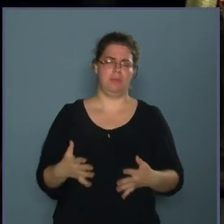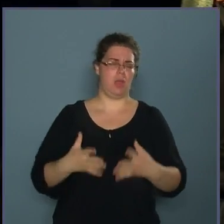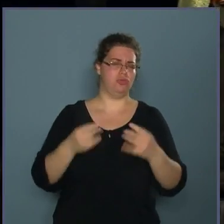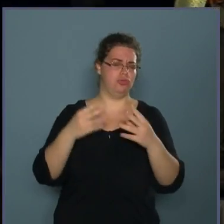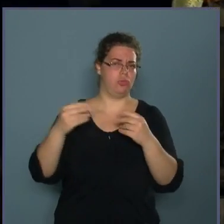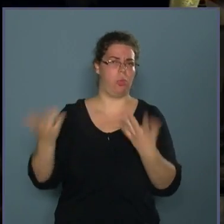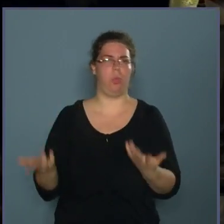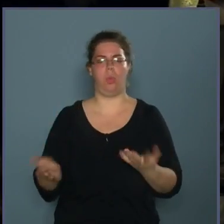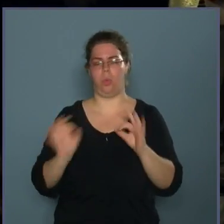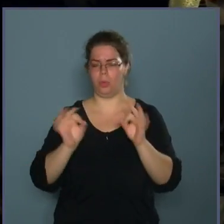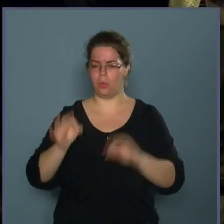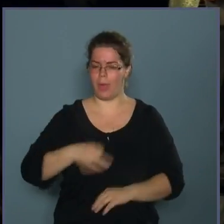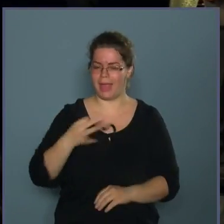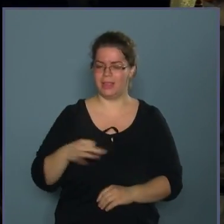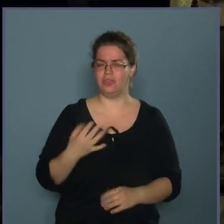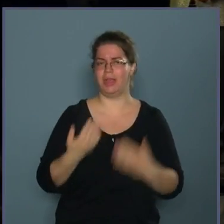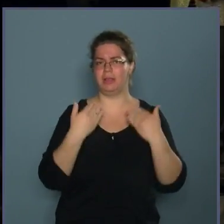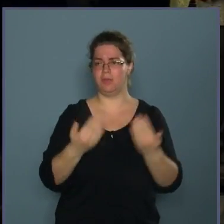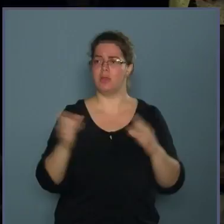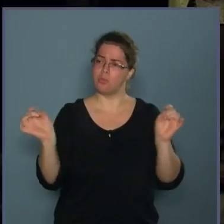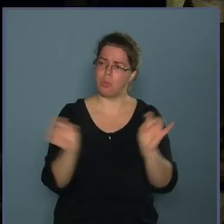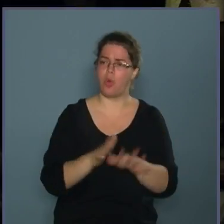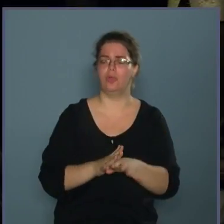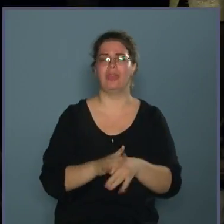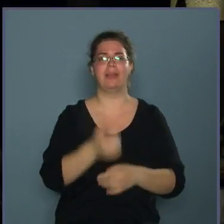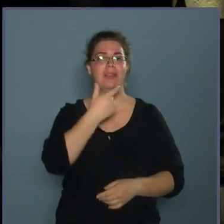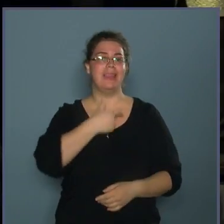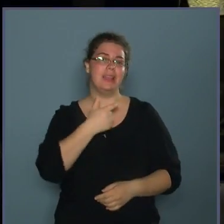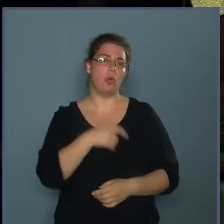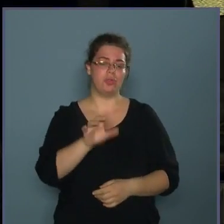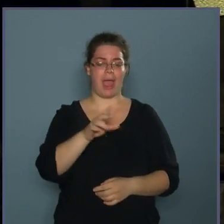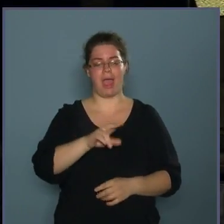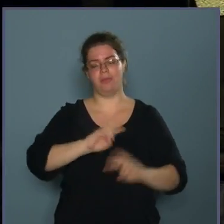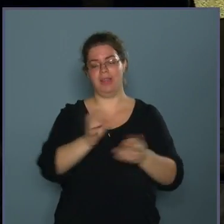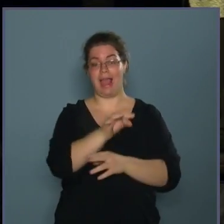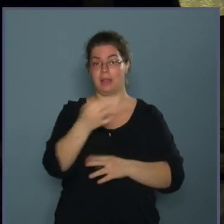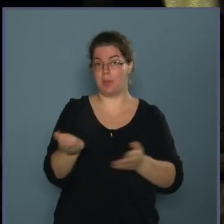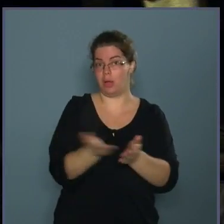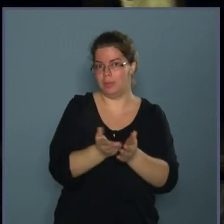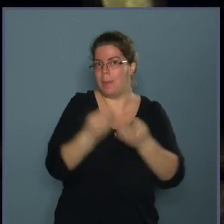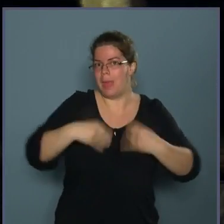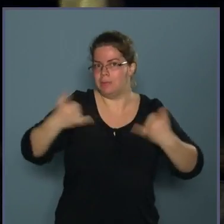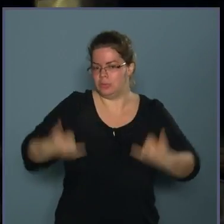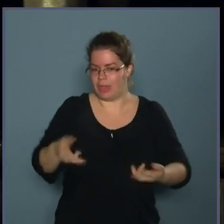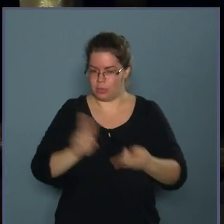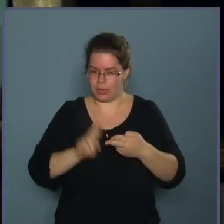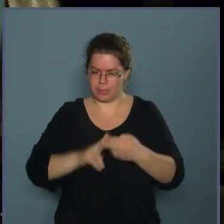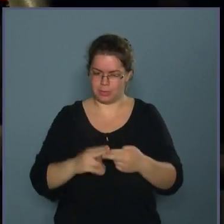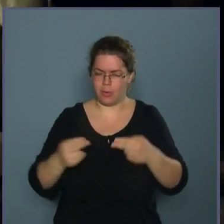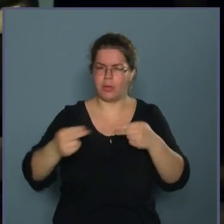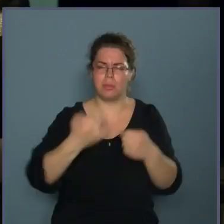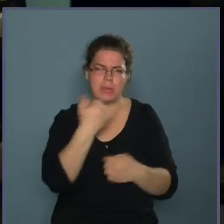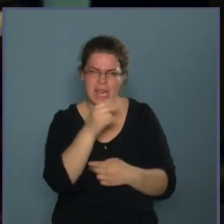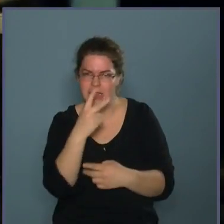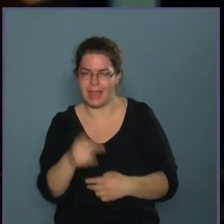nagyon-nagyon sok jó egészséget, boldogságot az idősek világnapja alkalmából, hiszen ezt ünnepeljük. Jövök közelebb, hogy lássak azért